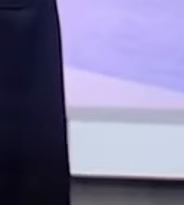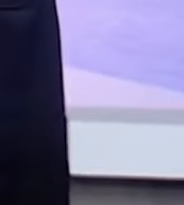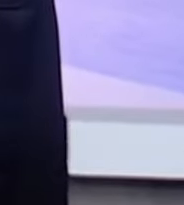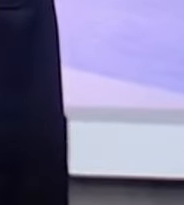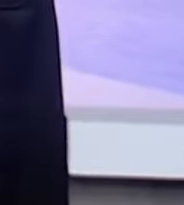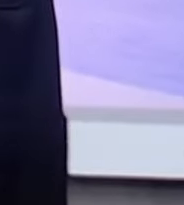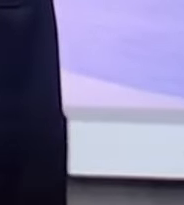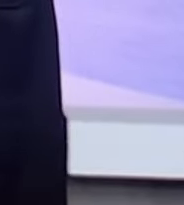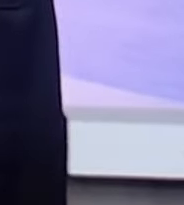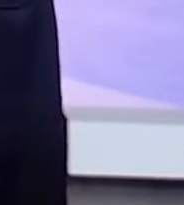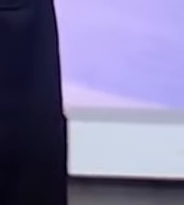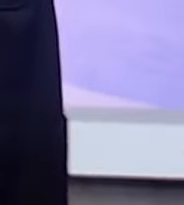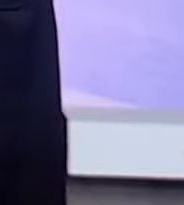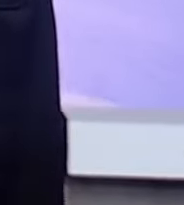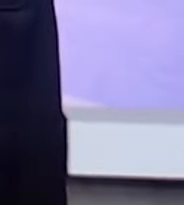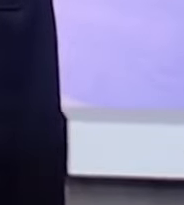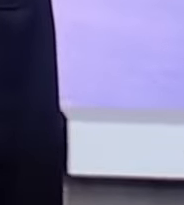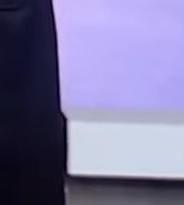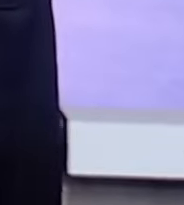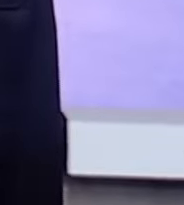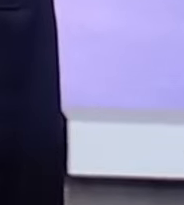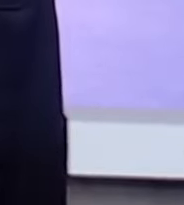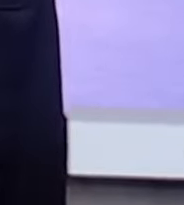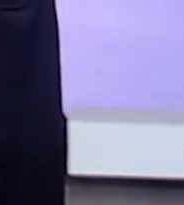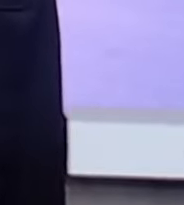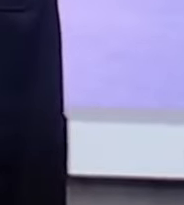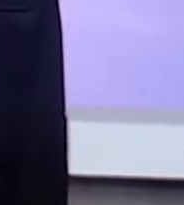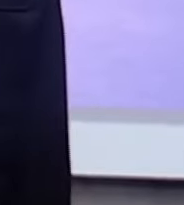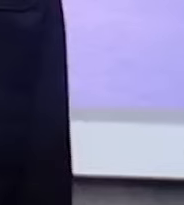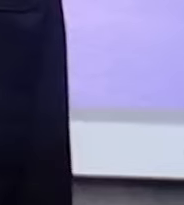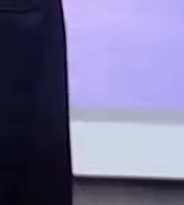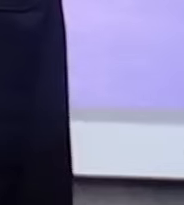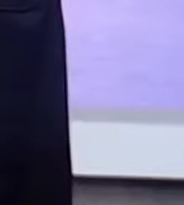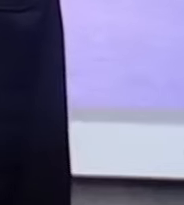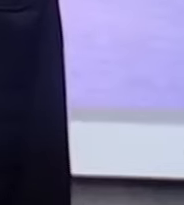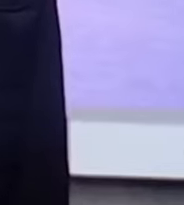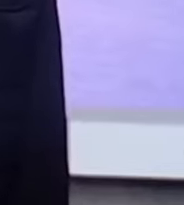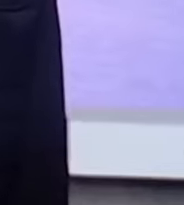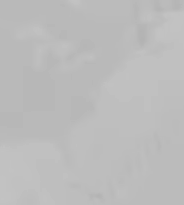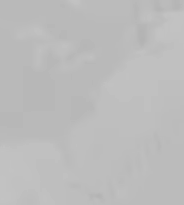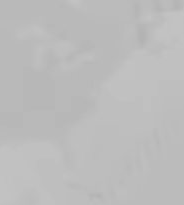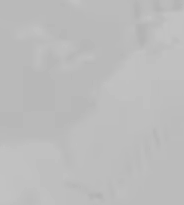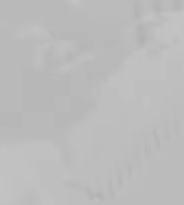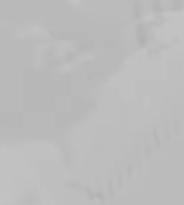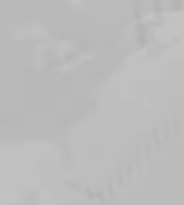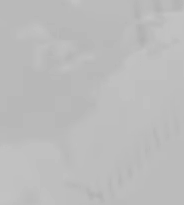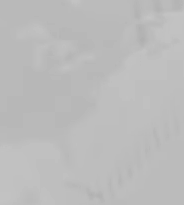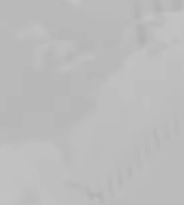samahan niyo kami sa GMA Pinoy TV at sa www.gmanews.tv.